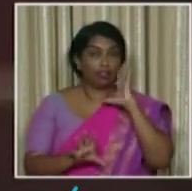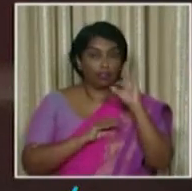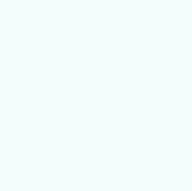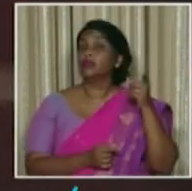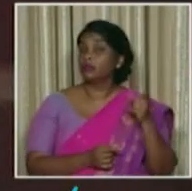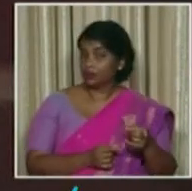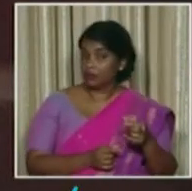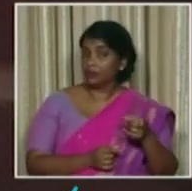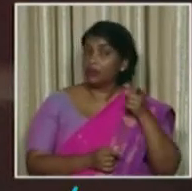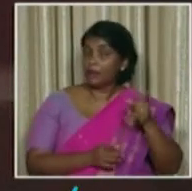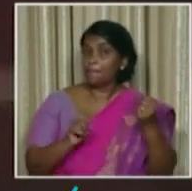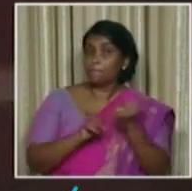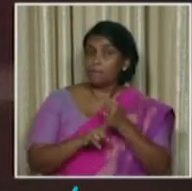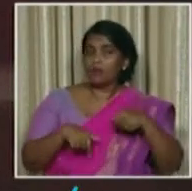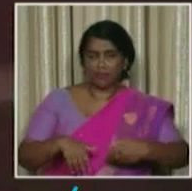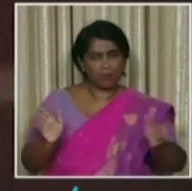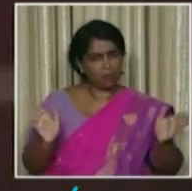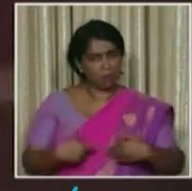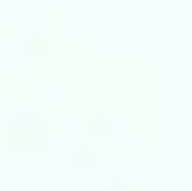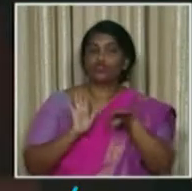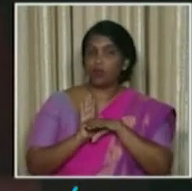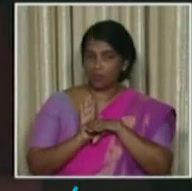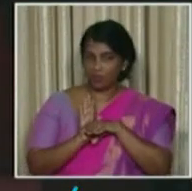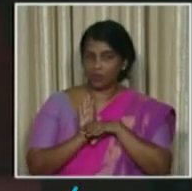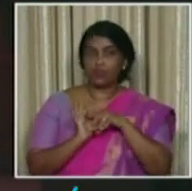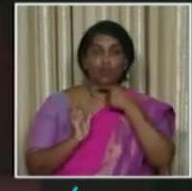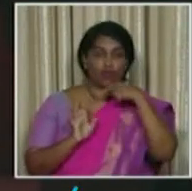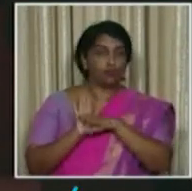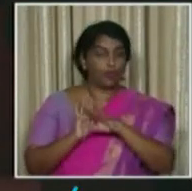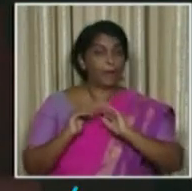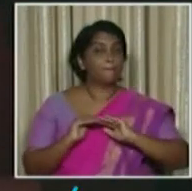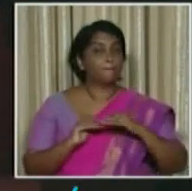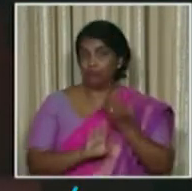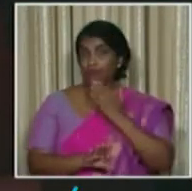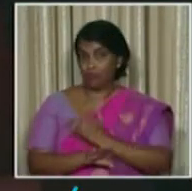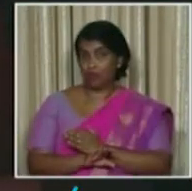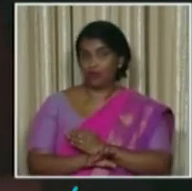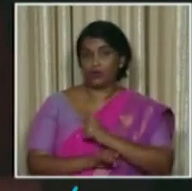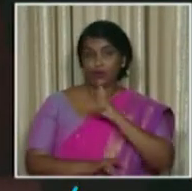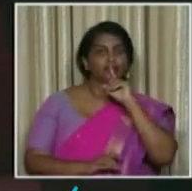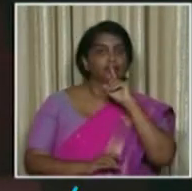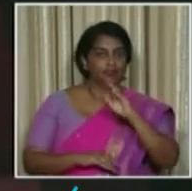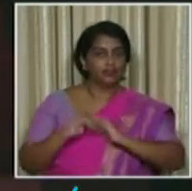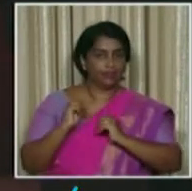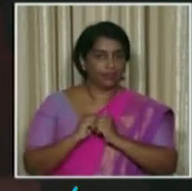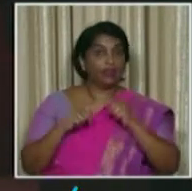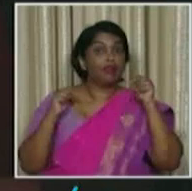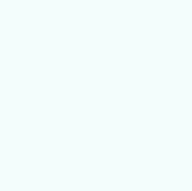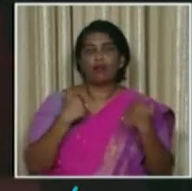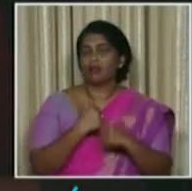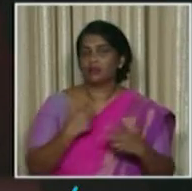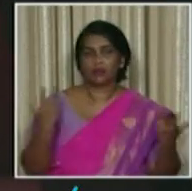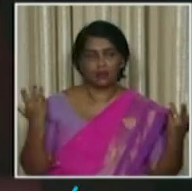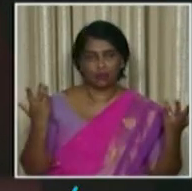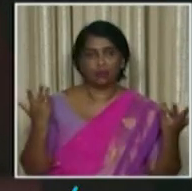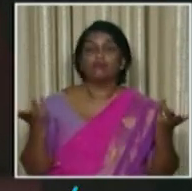තොරතුරු ඉල්ලුවා. ඒ බලපෑම අදටත් තියෙනවා ගරු විපක්ෂ නායකතුමනි. සුනාමියෙන් පස්සේ early warning system එකක් ගෙනා අදටත් ඒක හයි කරලා නැහැ.